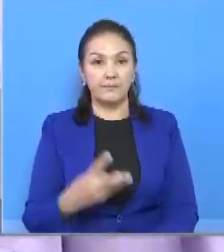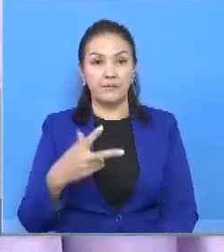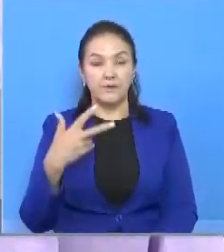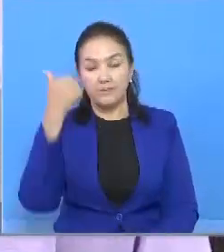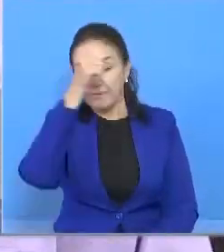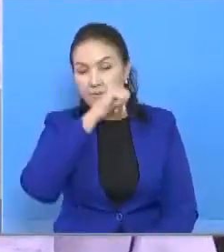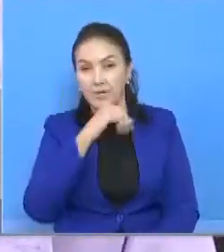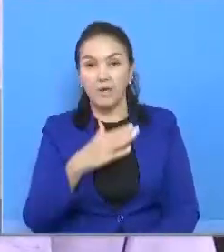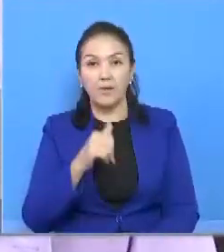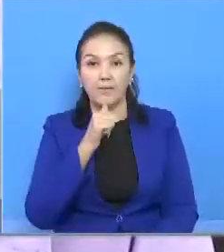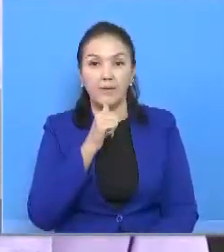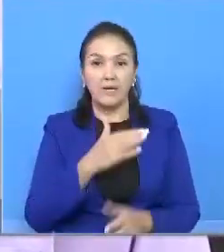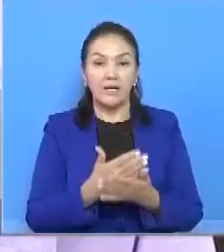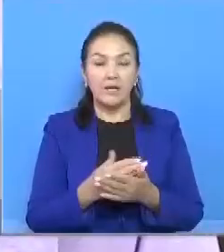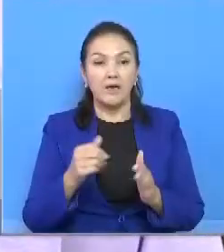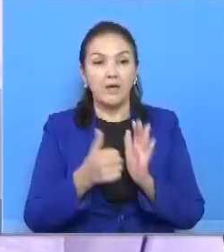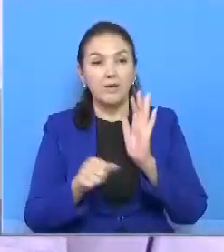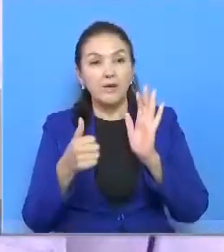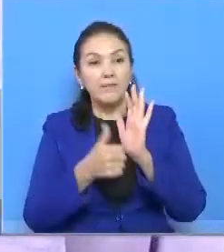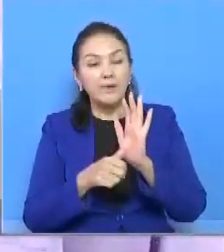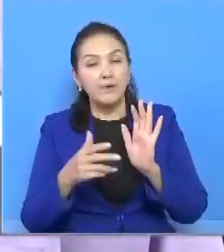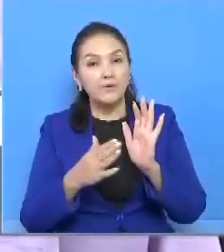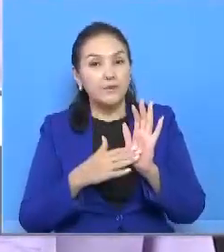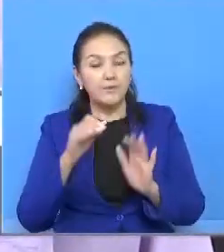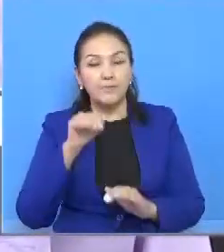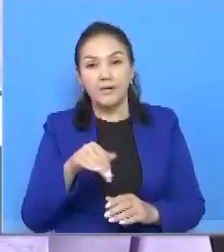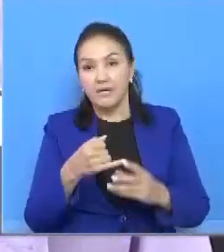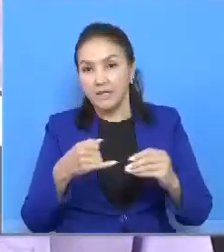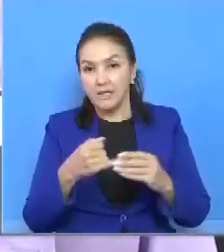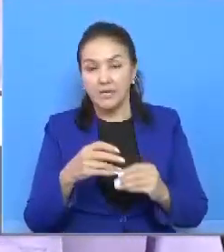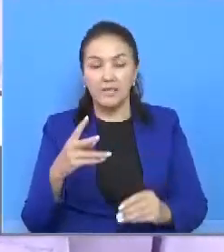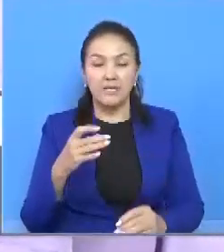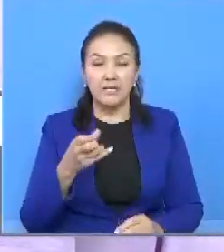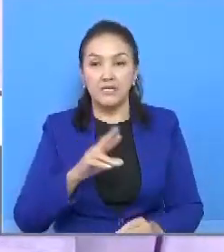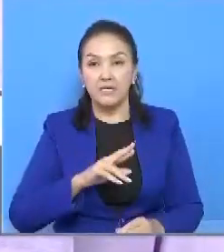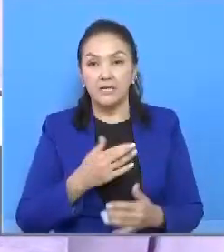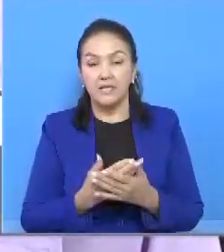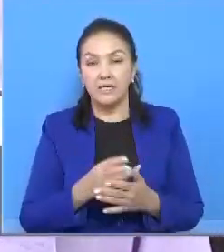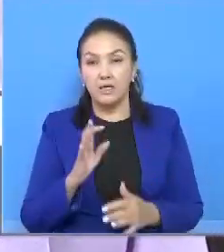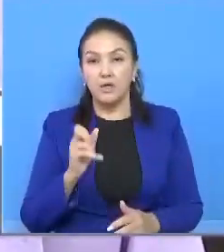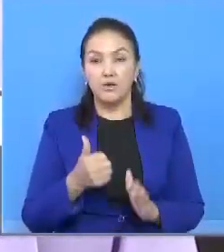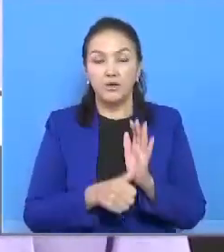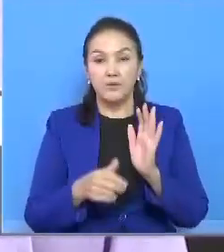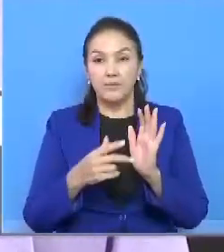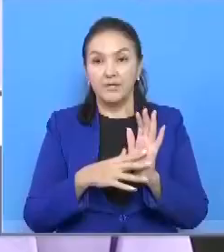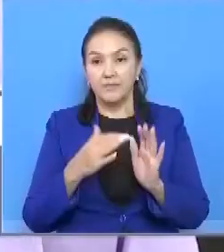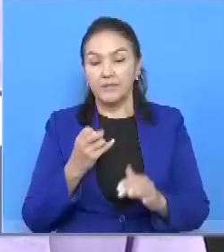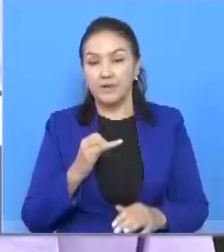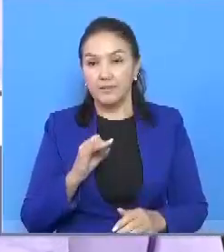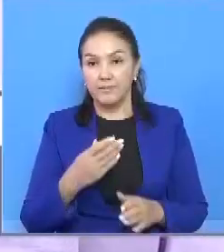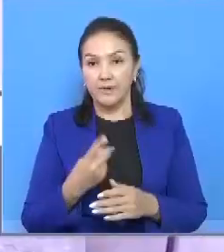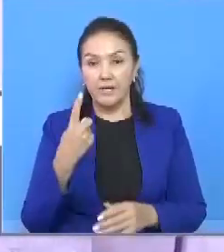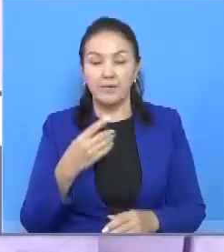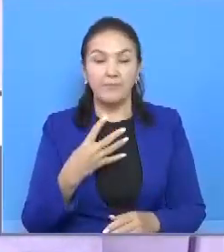2023 жылғы болжам көлемі 669 мыңда 15 гектар. Оның ішінде Италия шегірткені 647145 гектар,